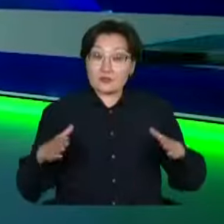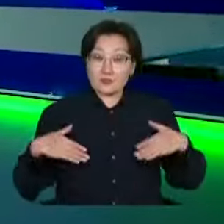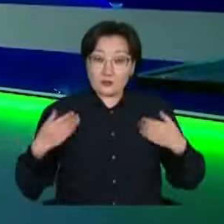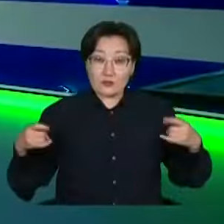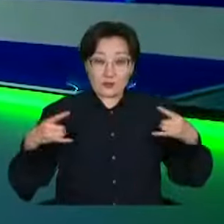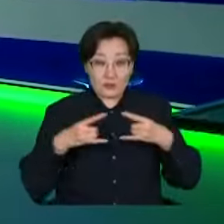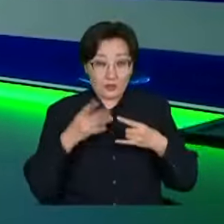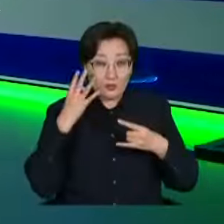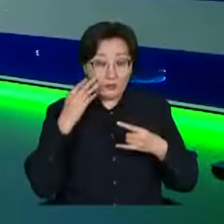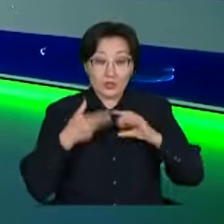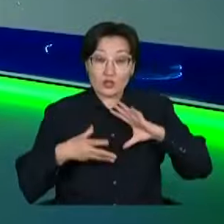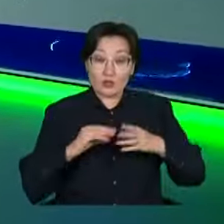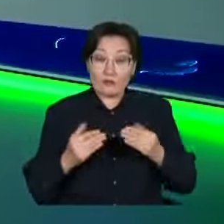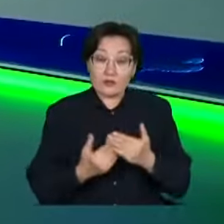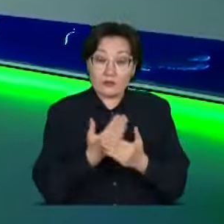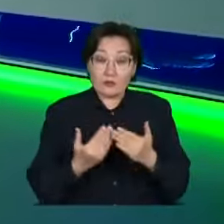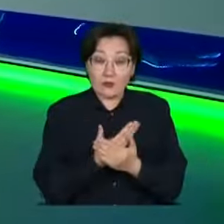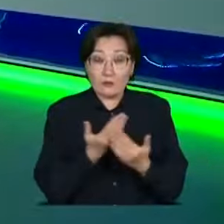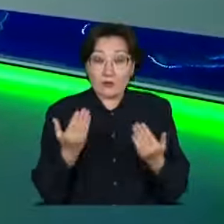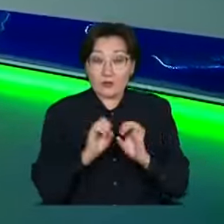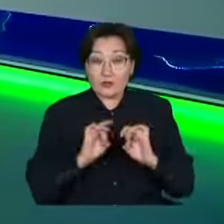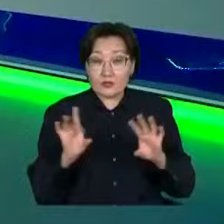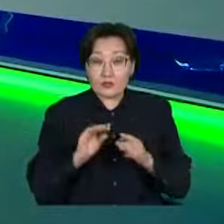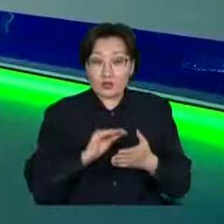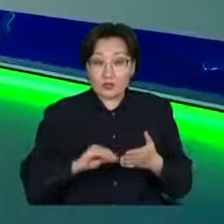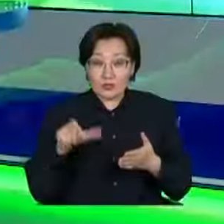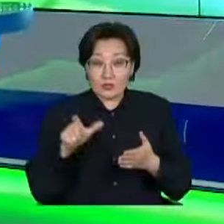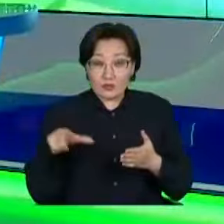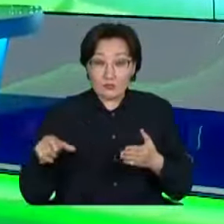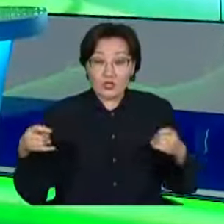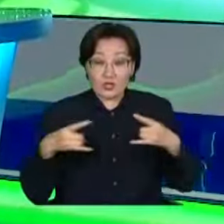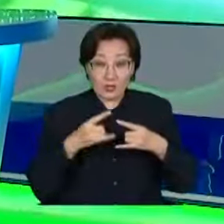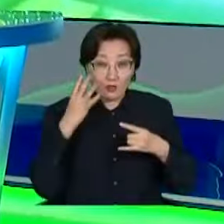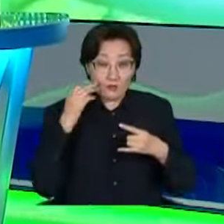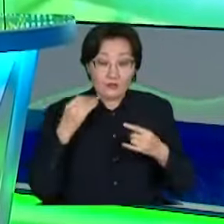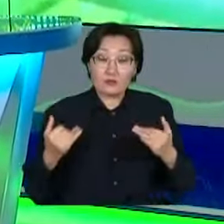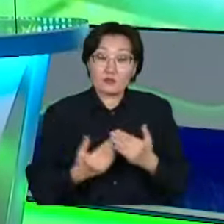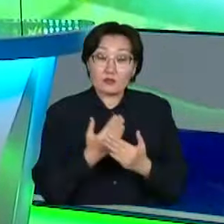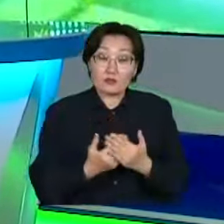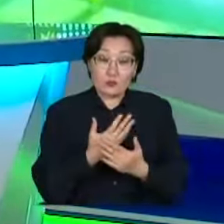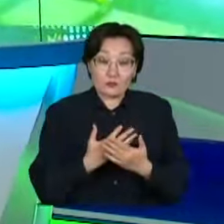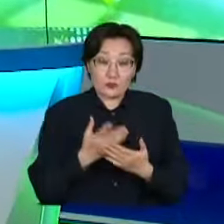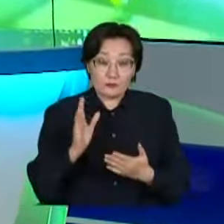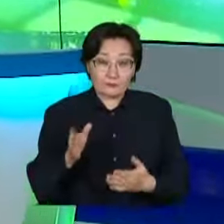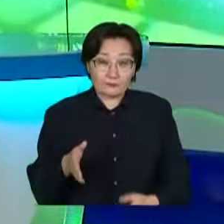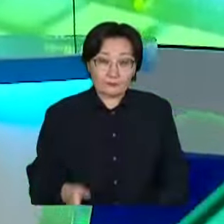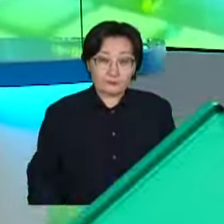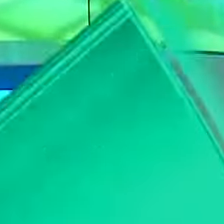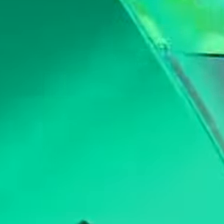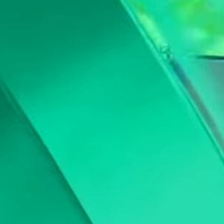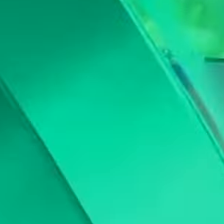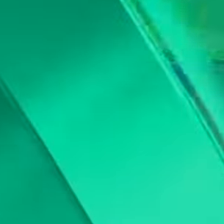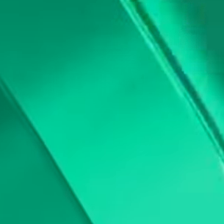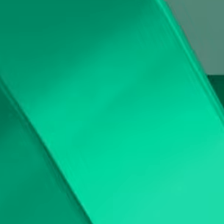Здравствуйте, в эфире итоговые новости на телеканале Алматы. В студии для вас работают Алия Битова и Диас Мухамбетов. Смотрите сегодня в выпуске.